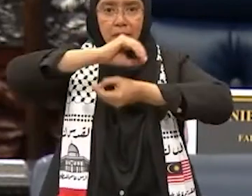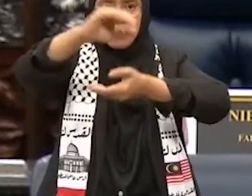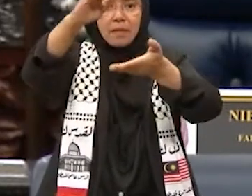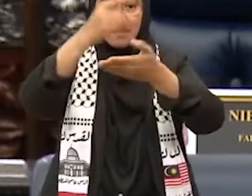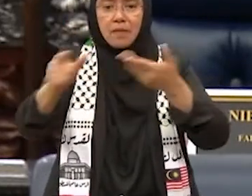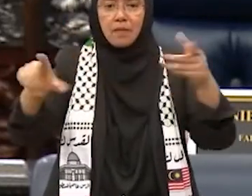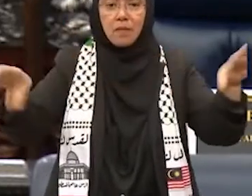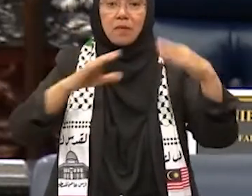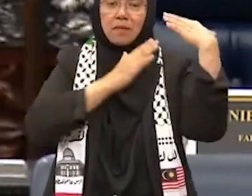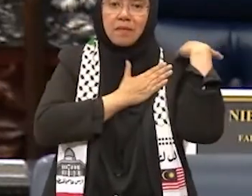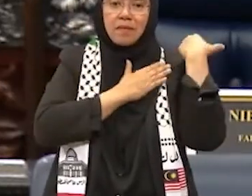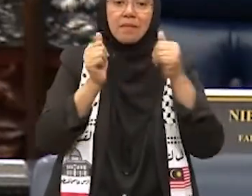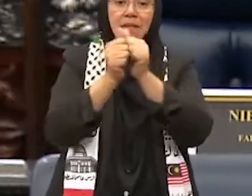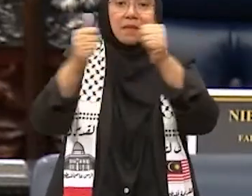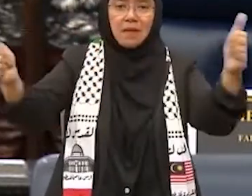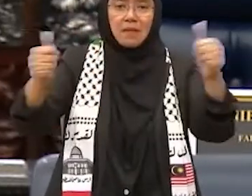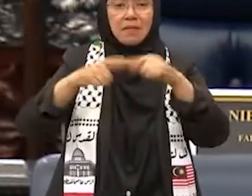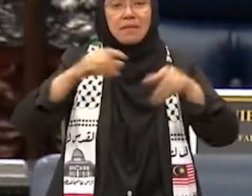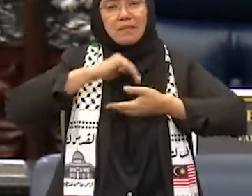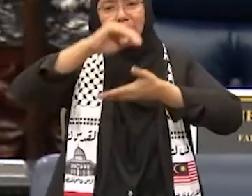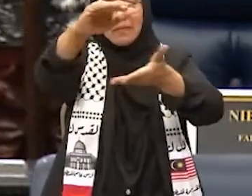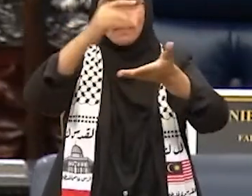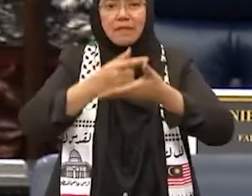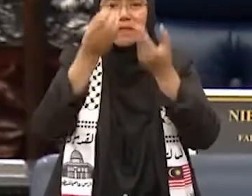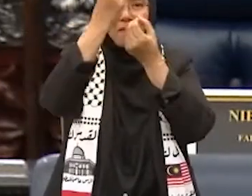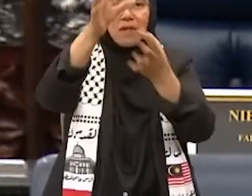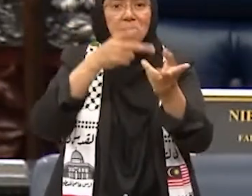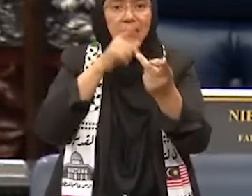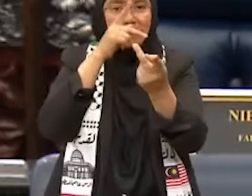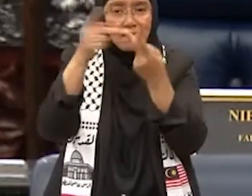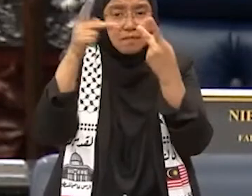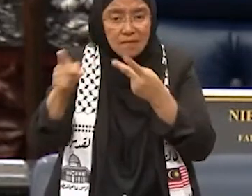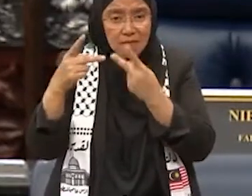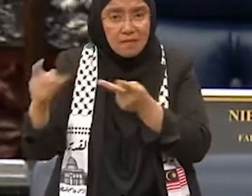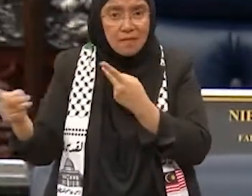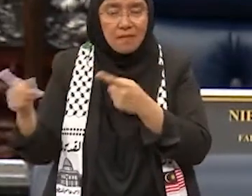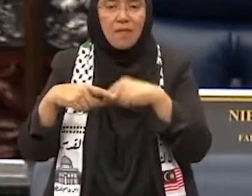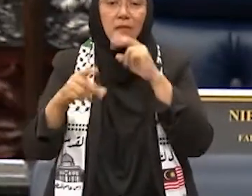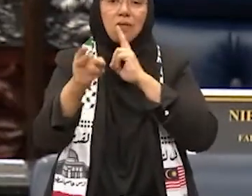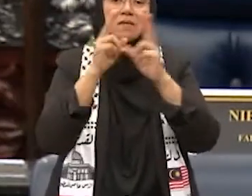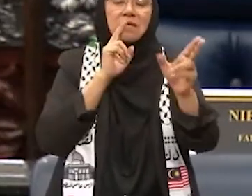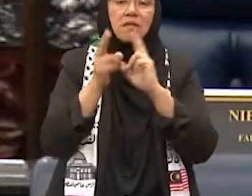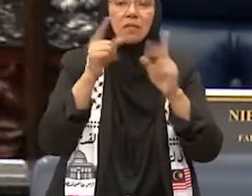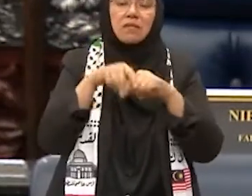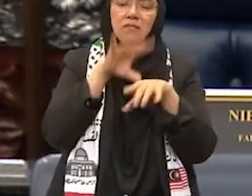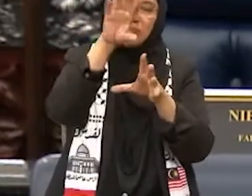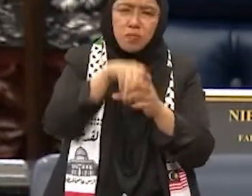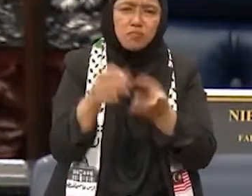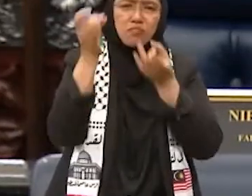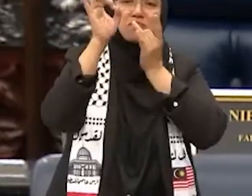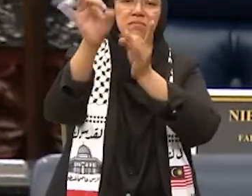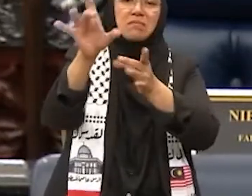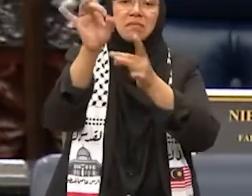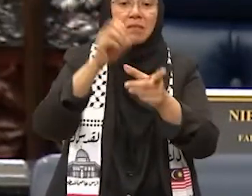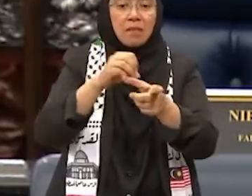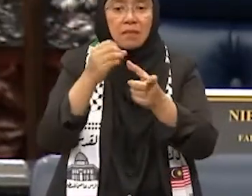menyebarkan fitnah atau maklumat yang kurang tepat ucapan berbau kebencian serta melindungi integriti Raja